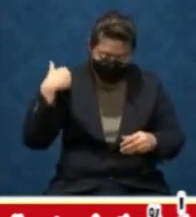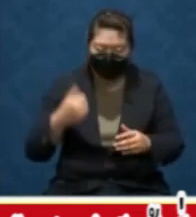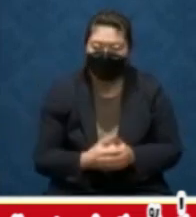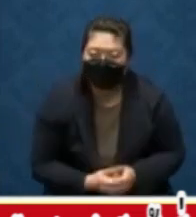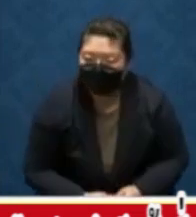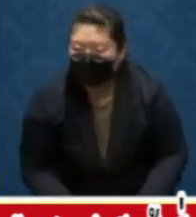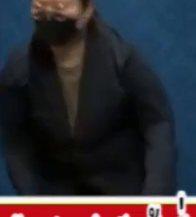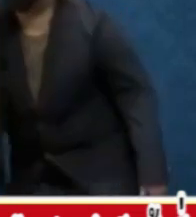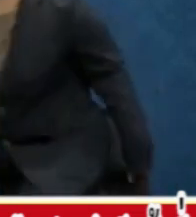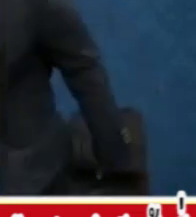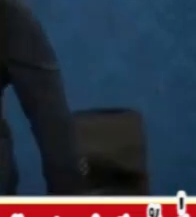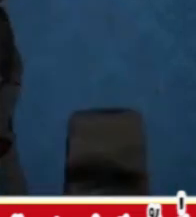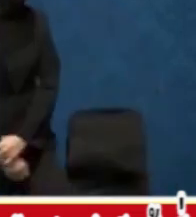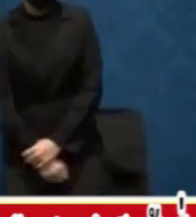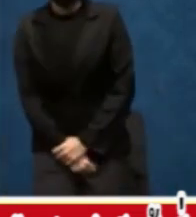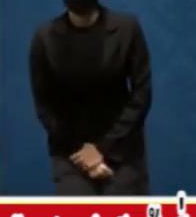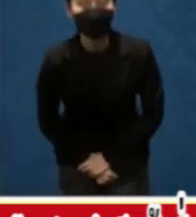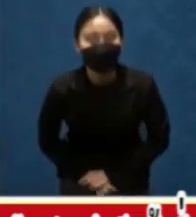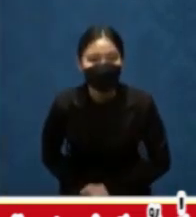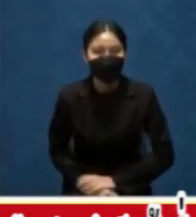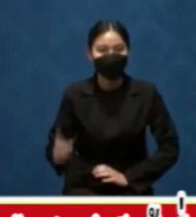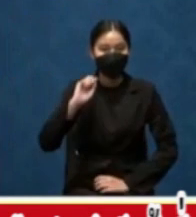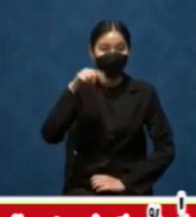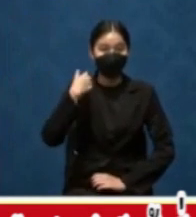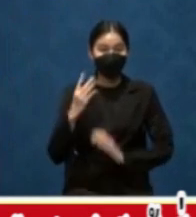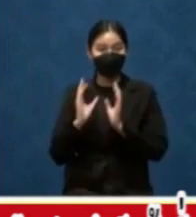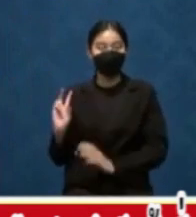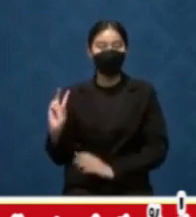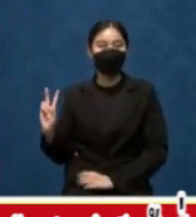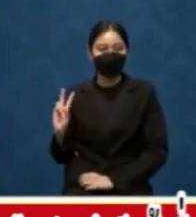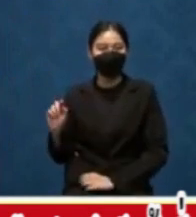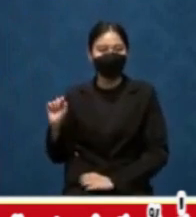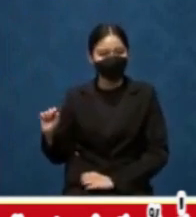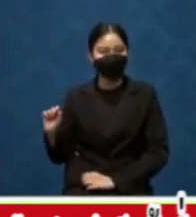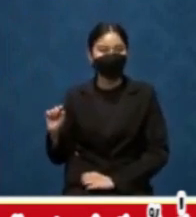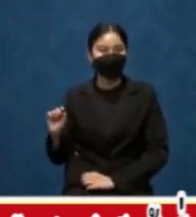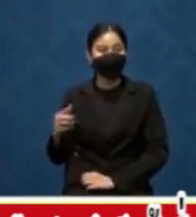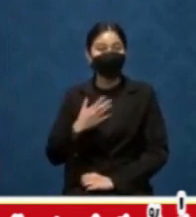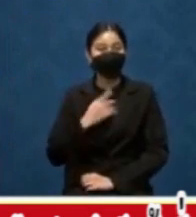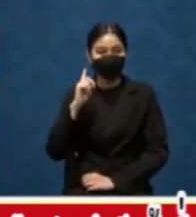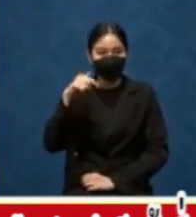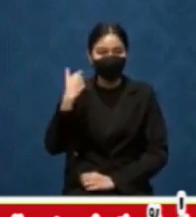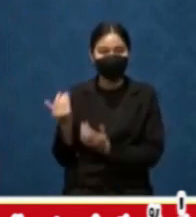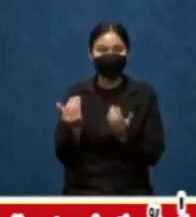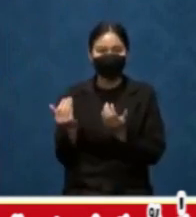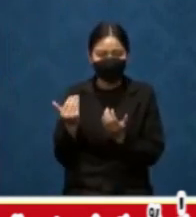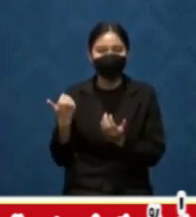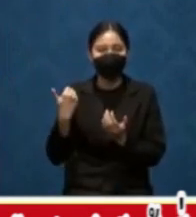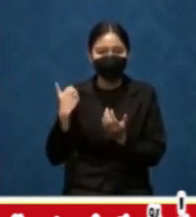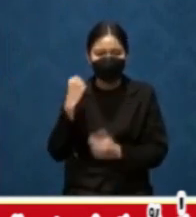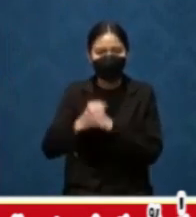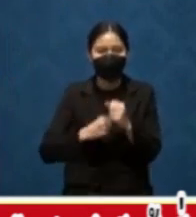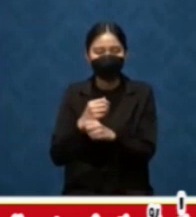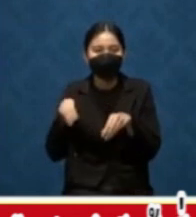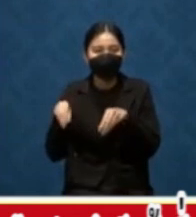น้องแบมและน้องตะวันกลายเป็นเหยื่ออันโอชากของรัฐบาลพล.อประยุทธ์จันทร์โอชาดิฉันมีลูกสาววัยใกล้เคียงกับน้องแบมน้อง